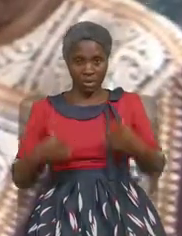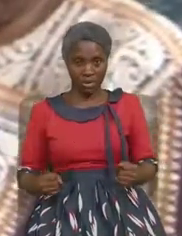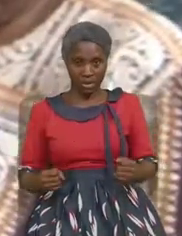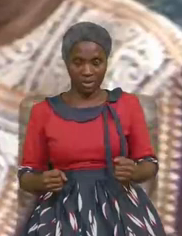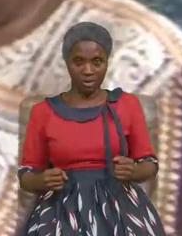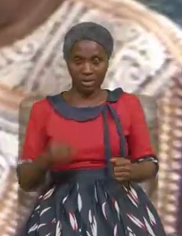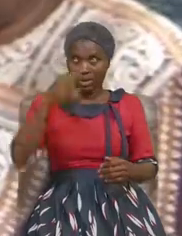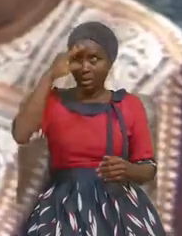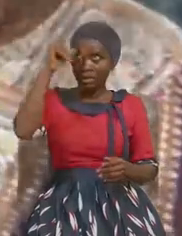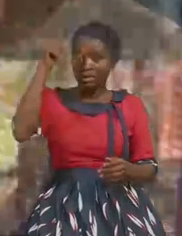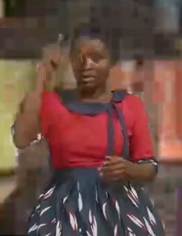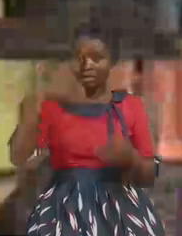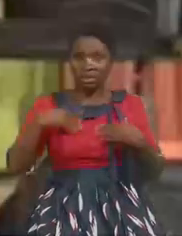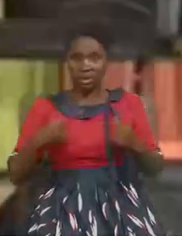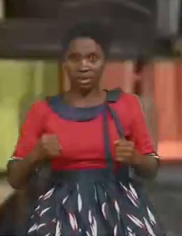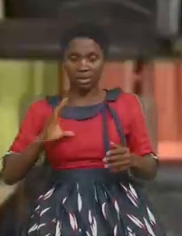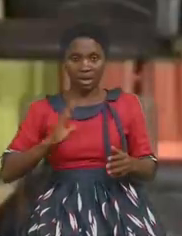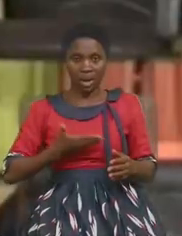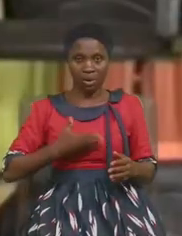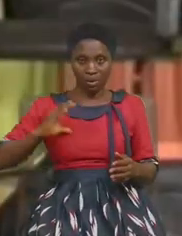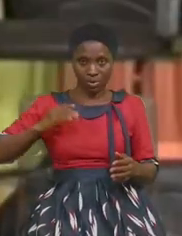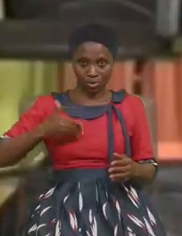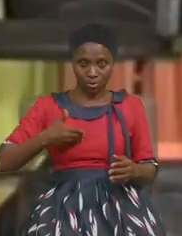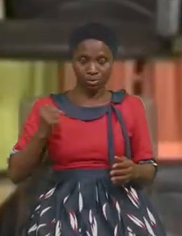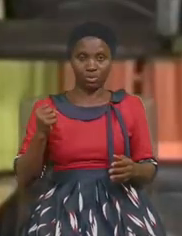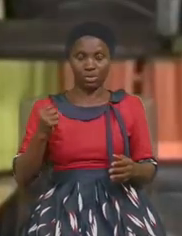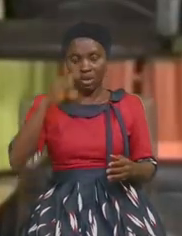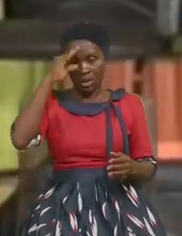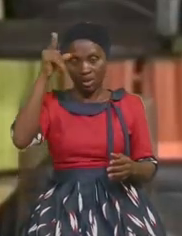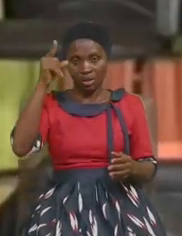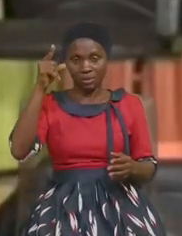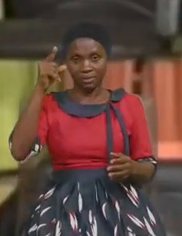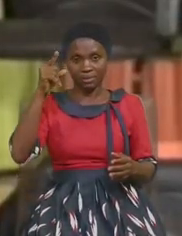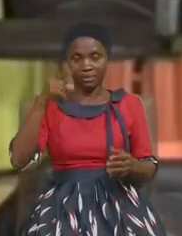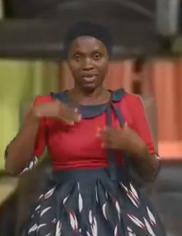Il a guéri nos âmes. Il a guéri nos esprits.